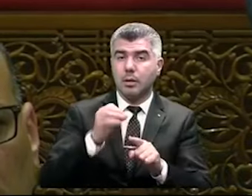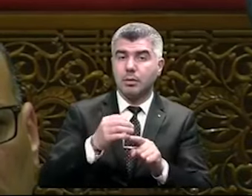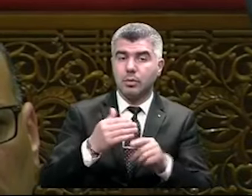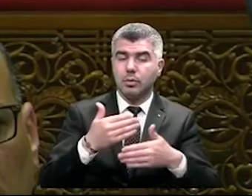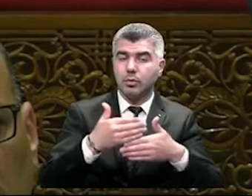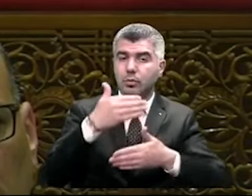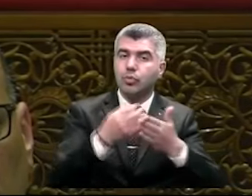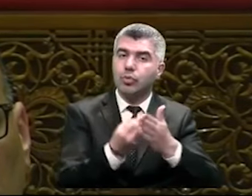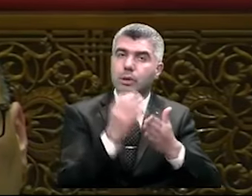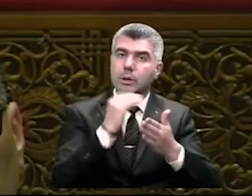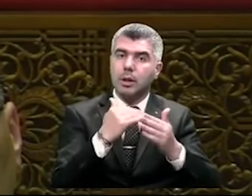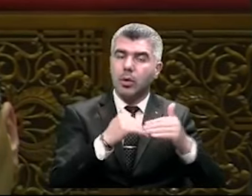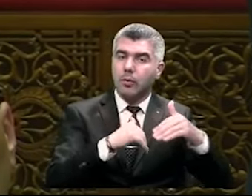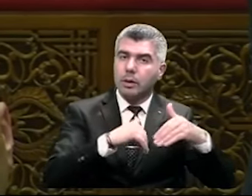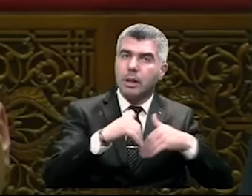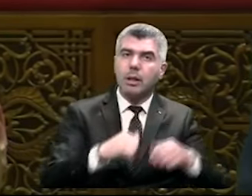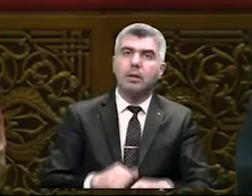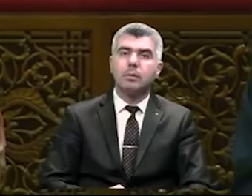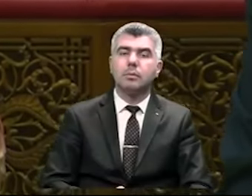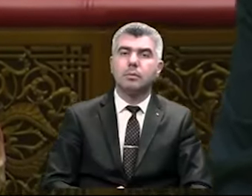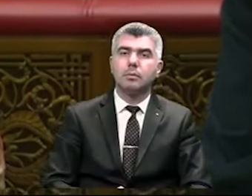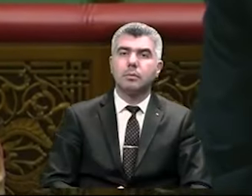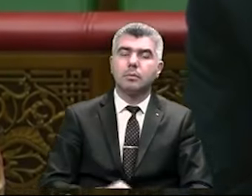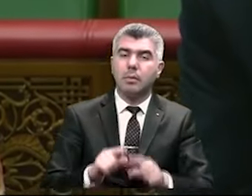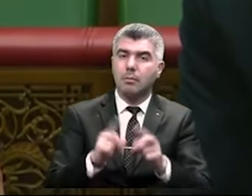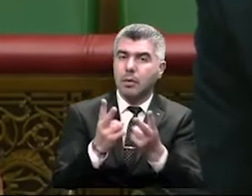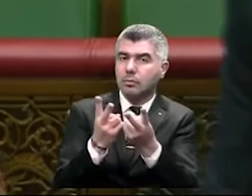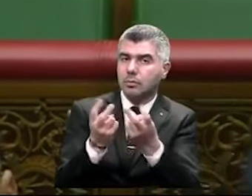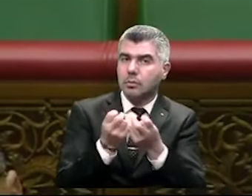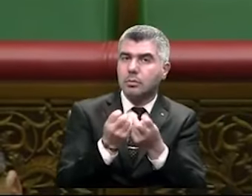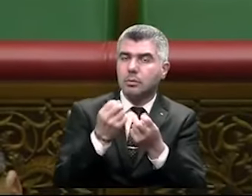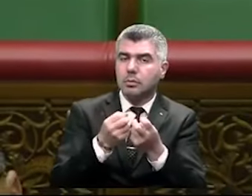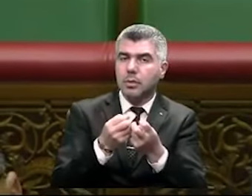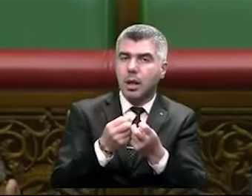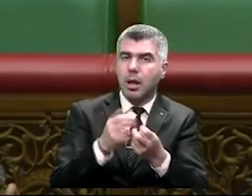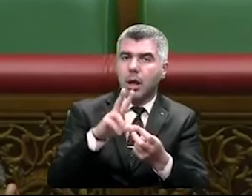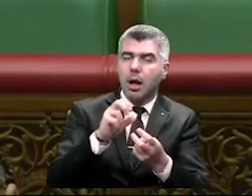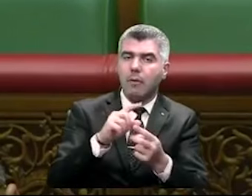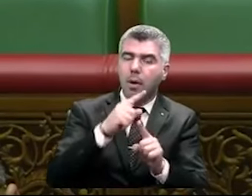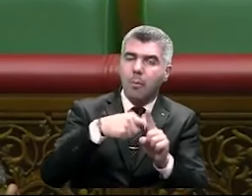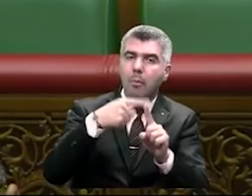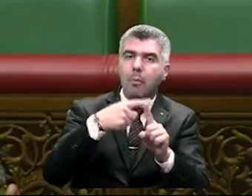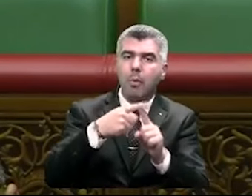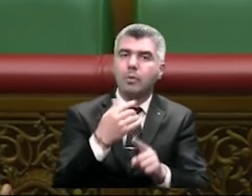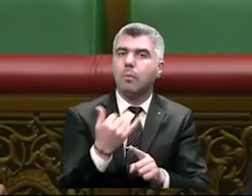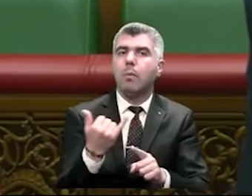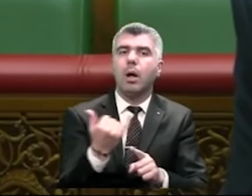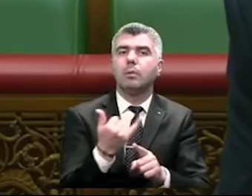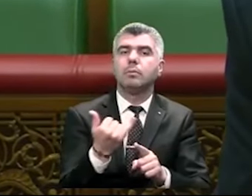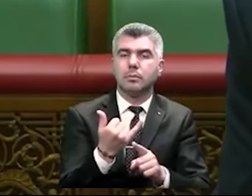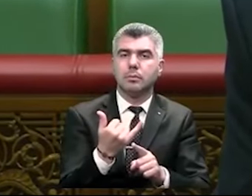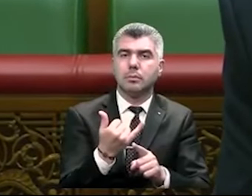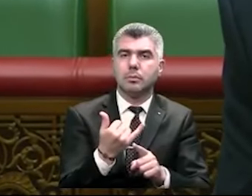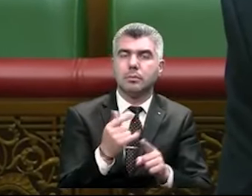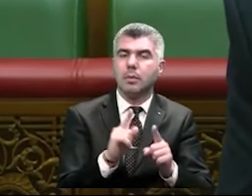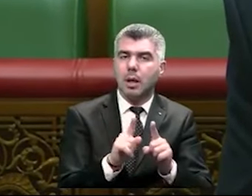التحتيه وتعزيز وتعزيز جاذبيتها مك من جنيتم اقتصاديه مهمه بحيث اسهم